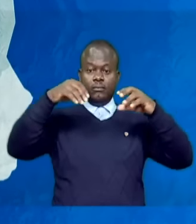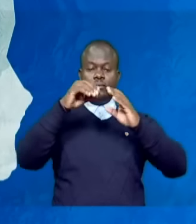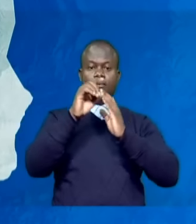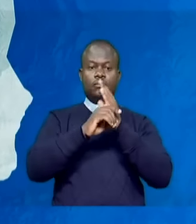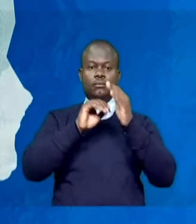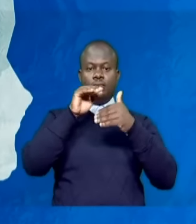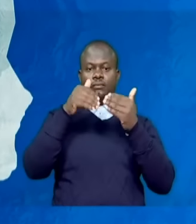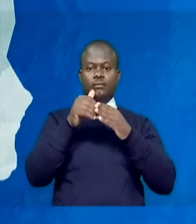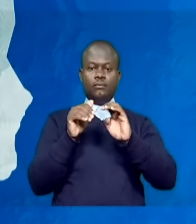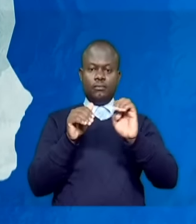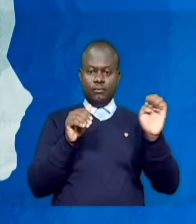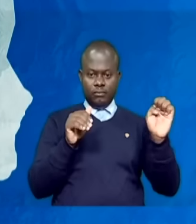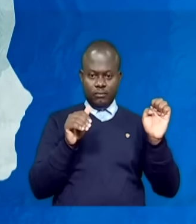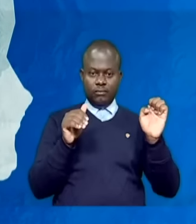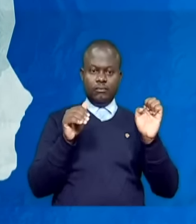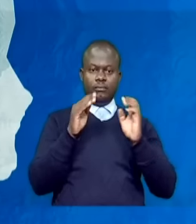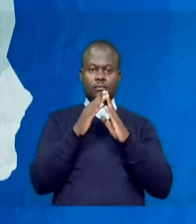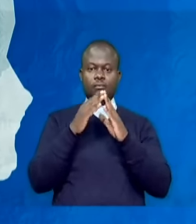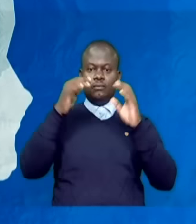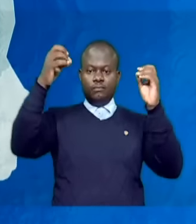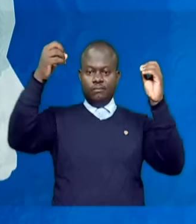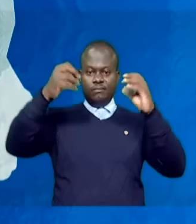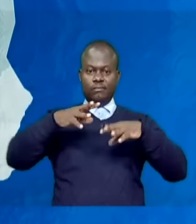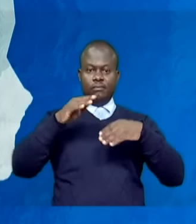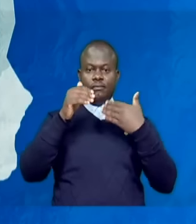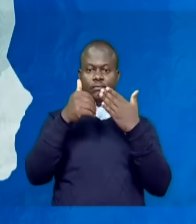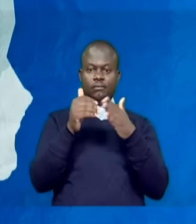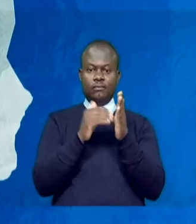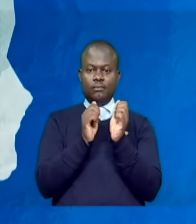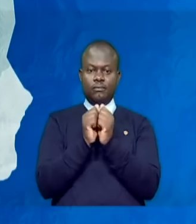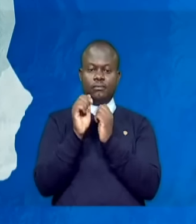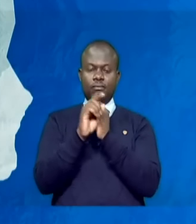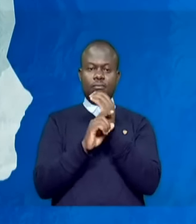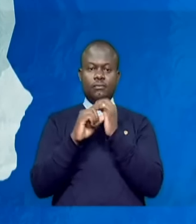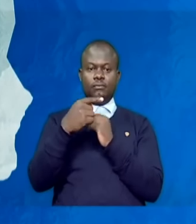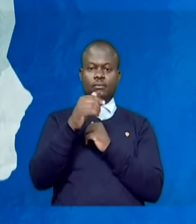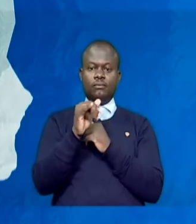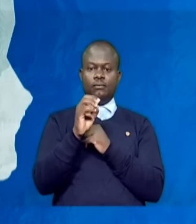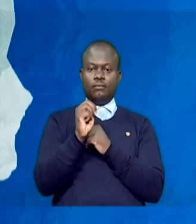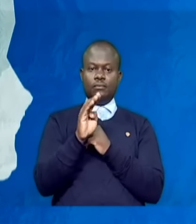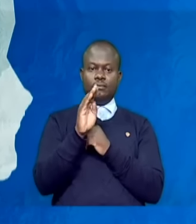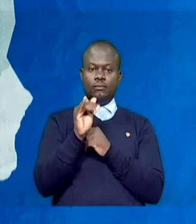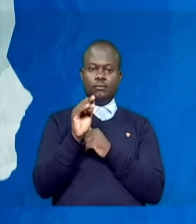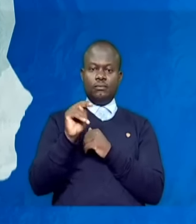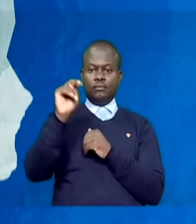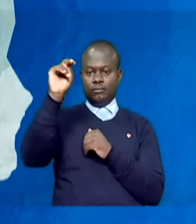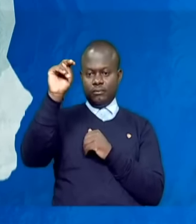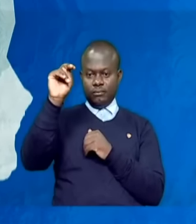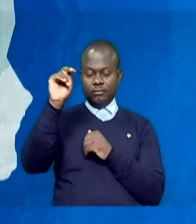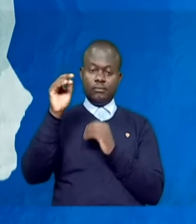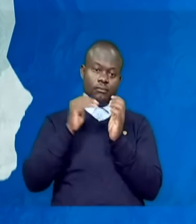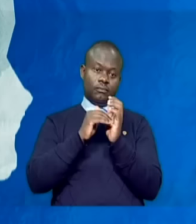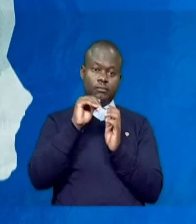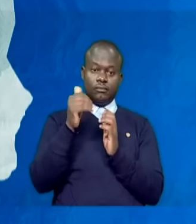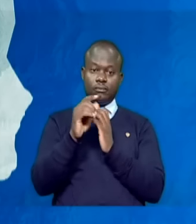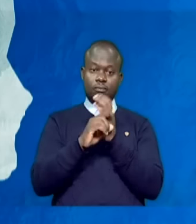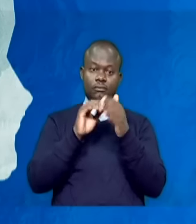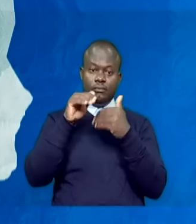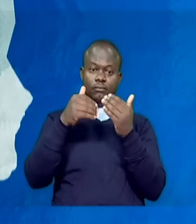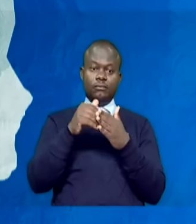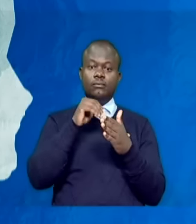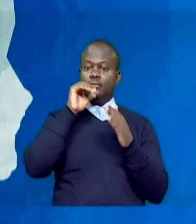tw'intara y'Iburasirazuba, umujyi wa Kigali ndetse n'akarere ka Gicumbi ho mu ntara y'Amajyaruguru. Tundi turere dusigaye nta